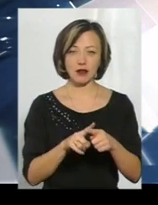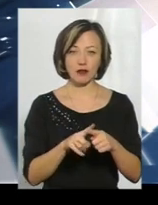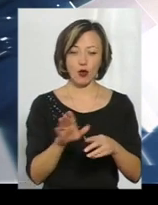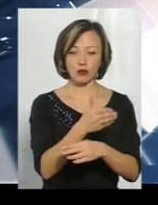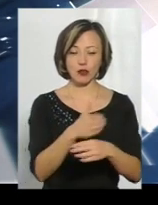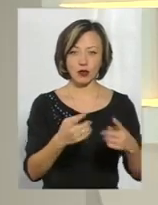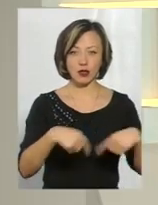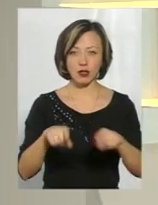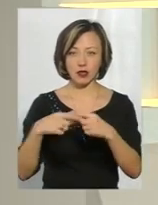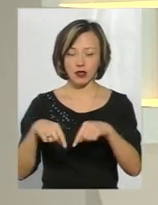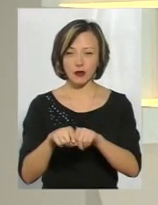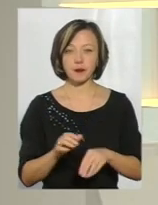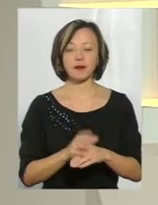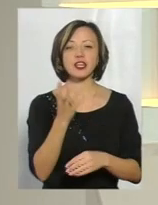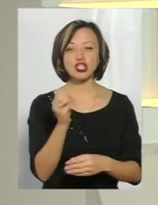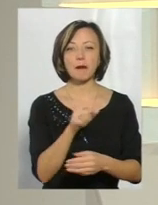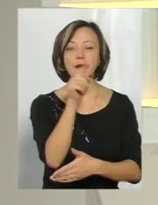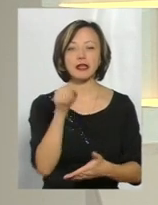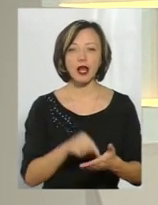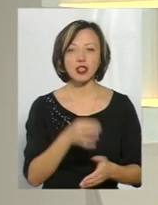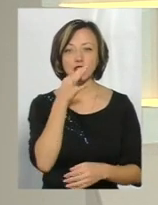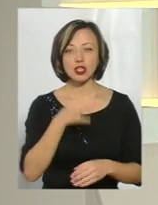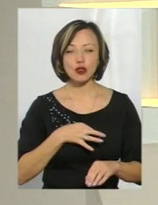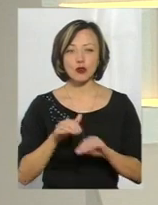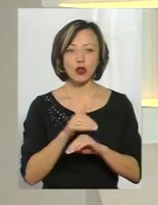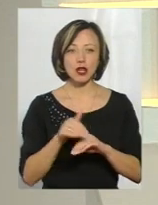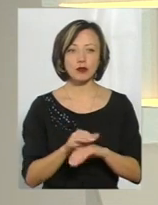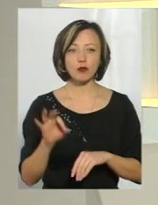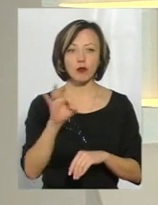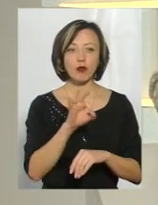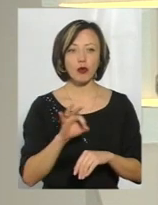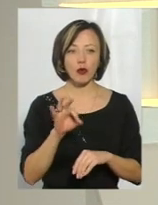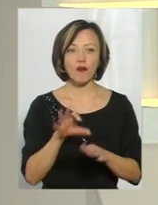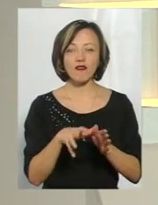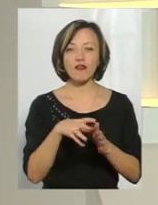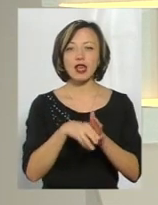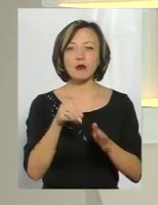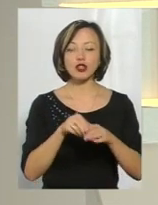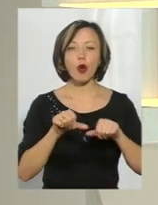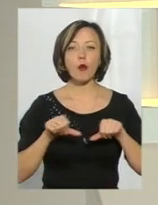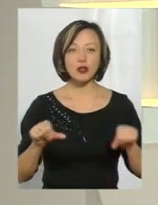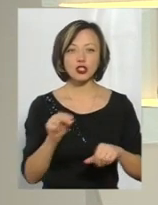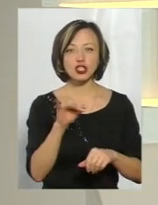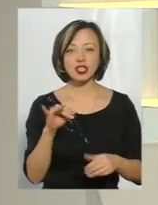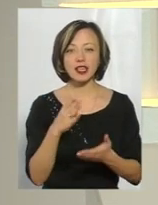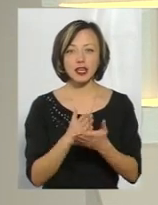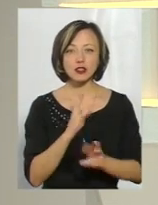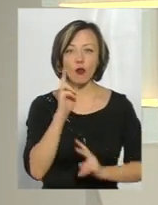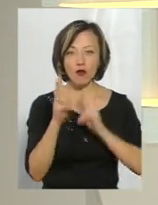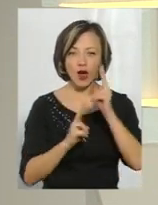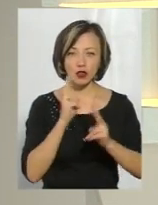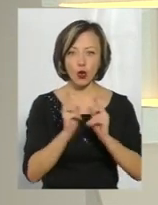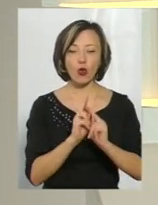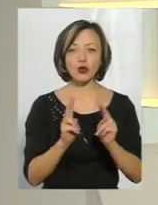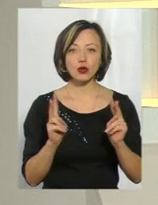питання. Скажіть, будь ласка, пане Юрію, щодо загалом виборчих комісій, чи є до них зауваження?